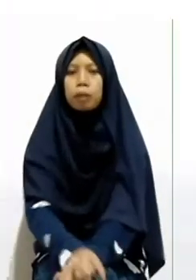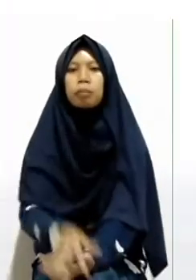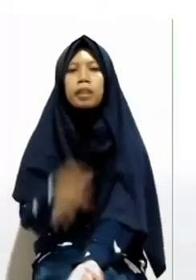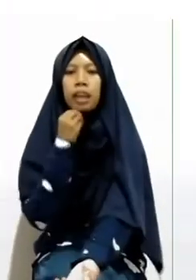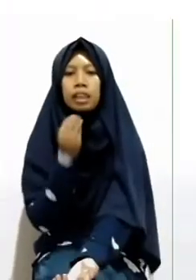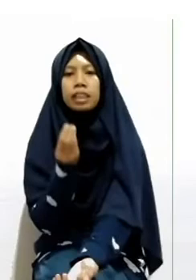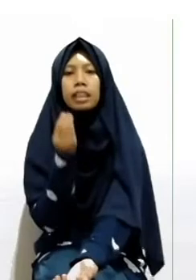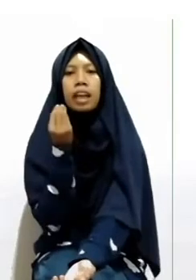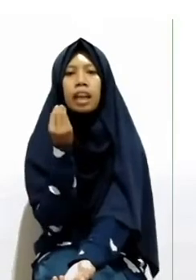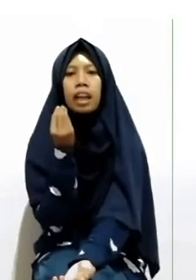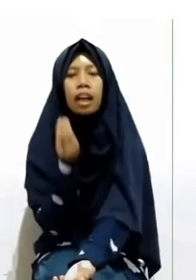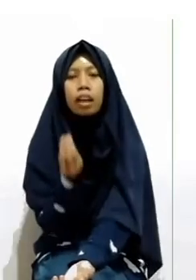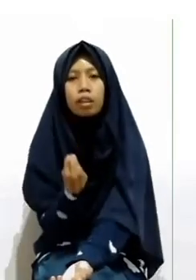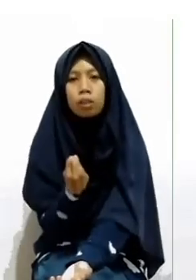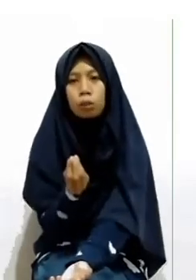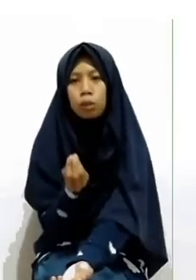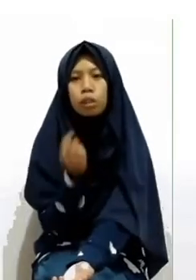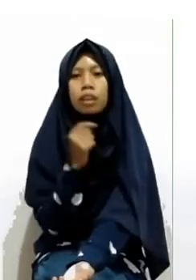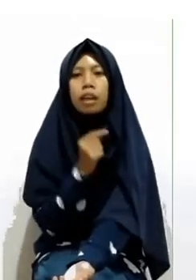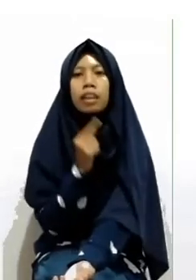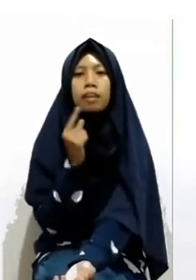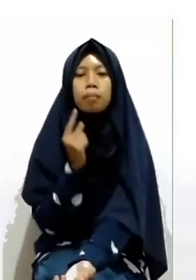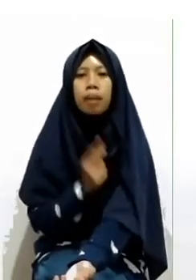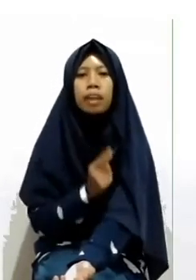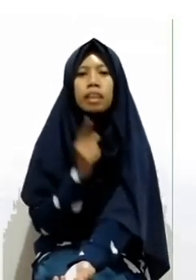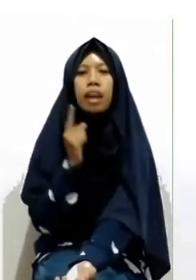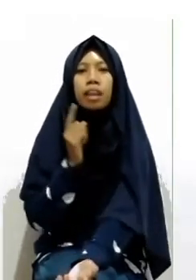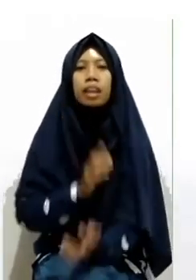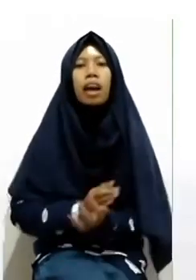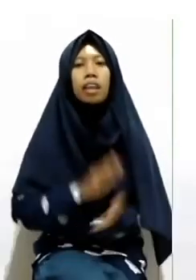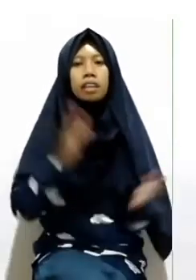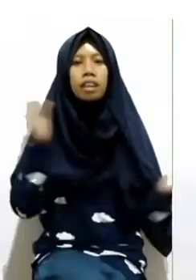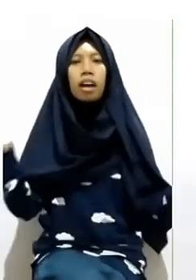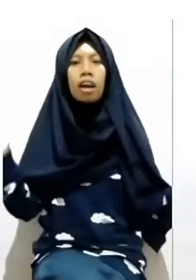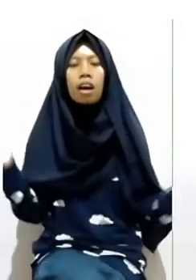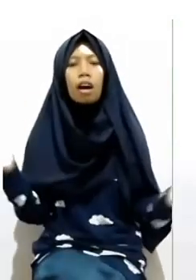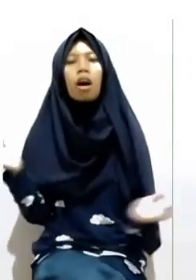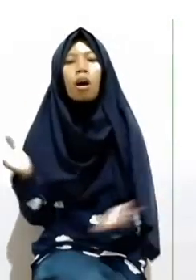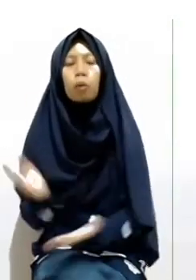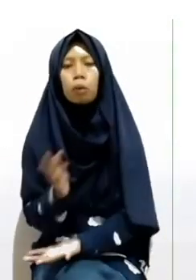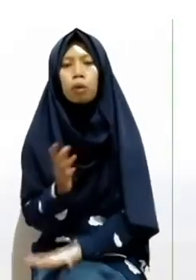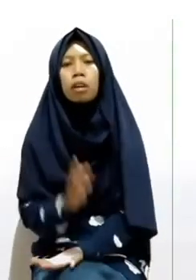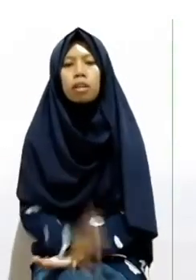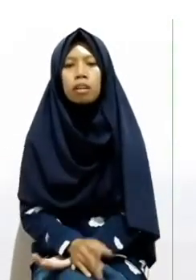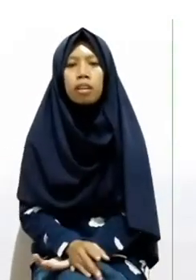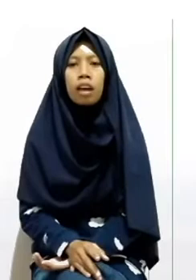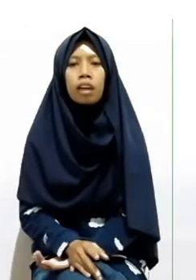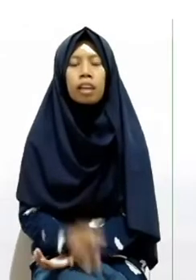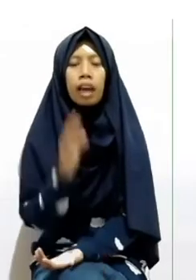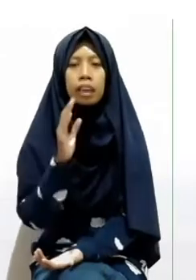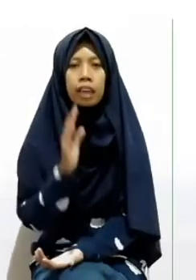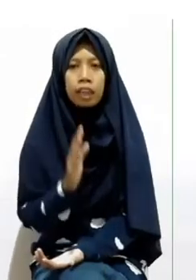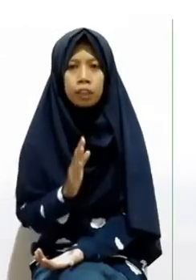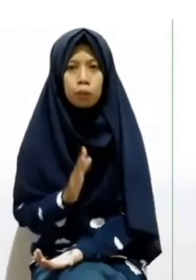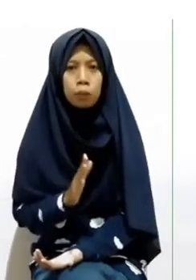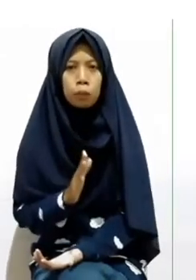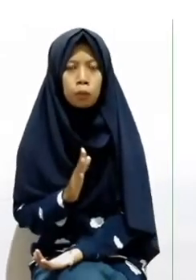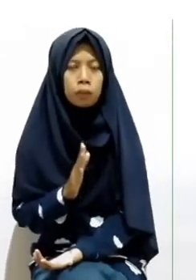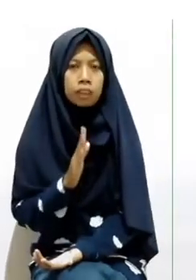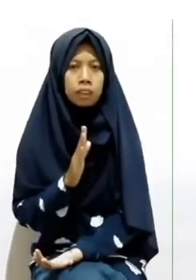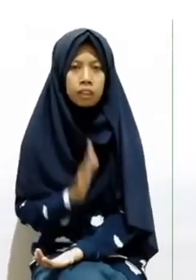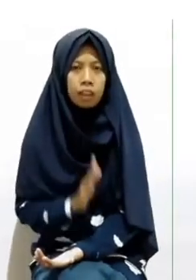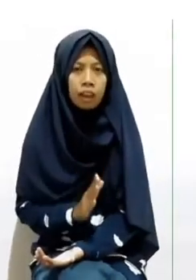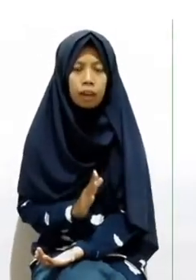tidak bisa berbicara secara langsung dengan teman yang sangat jauh Nah karena